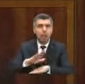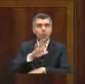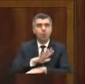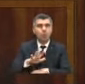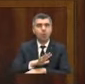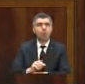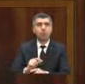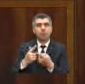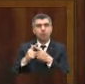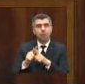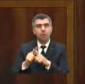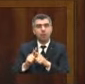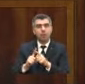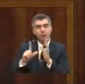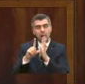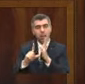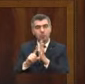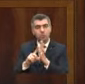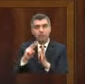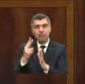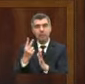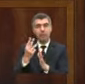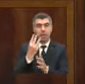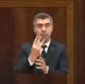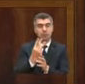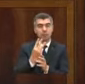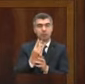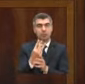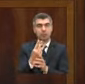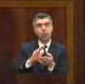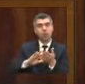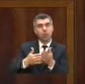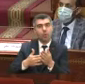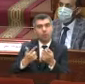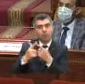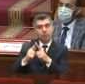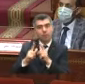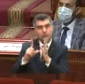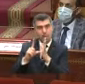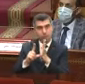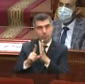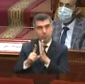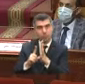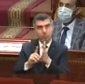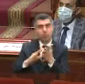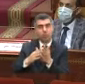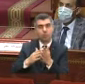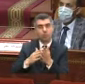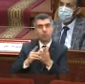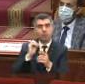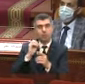وما ينص عليه الفصل 32 من الدستور مقتضياته بتجويد القانون الحالي وتلافي بعض